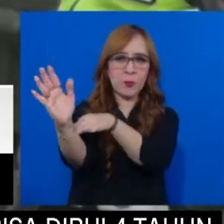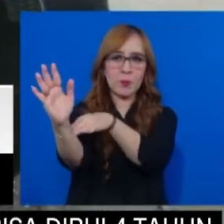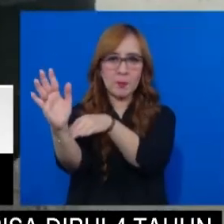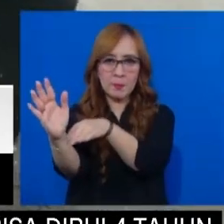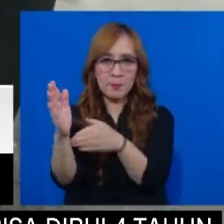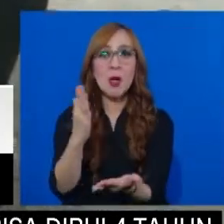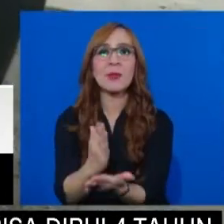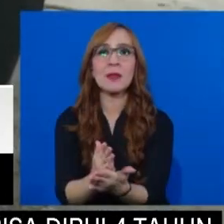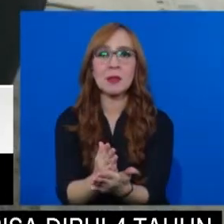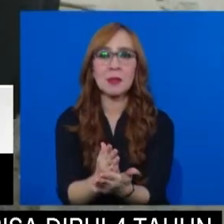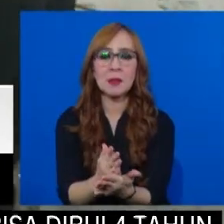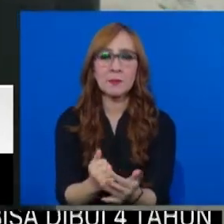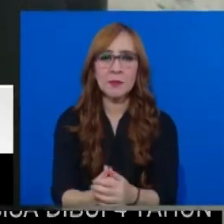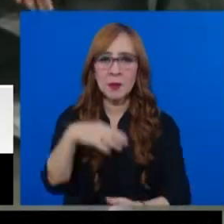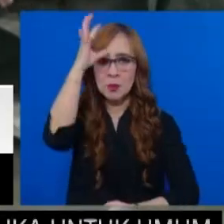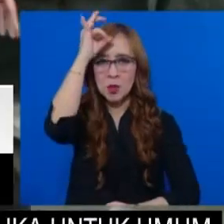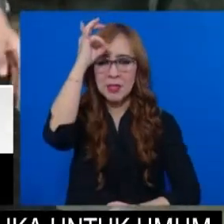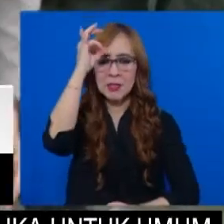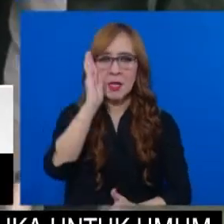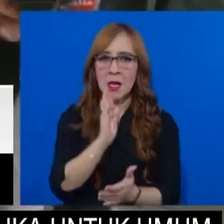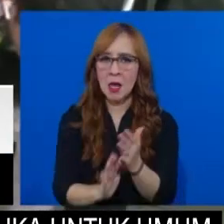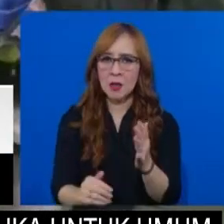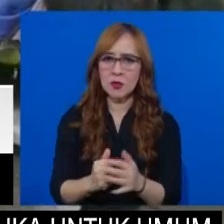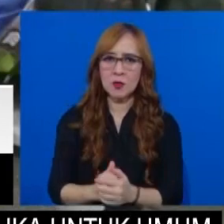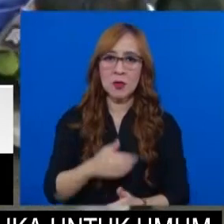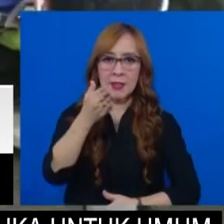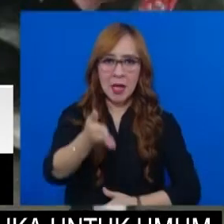Polres Cilegon yang menerima informasi langsung